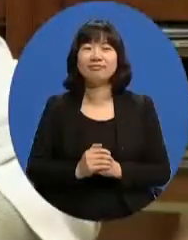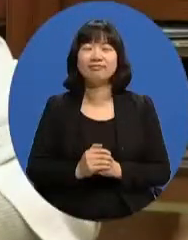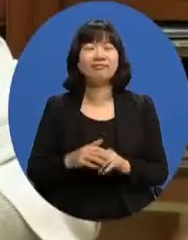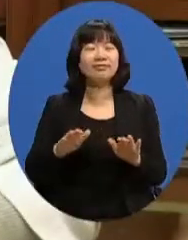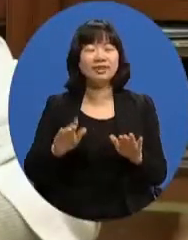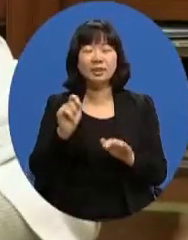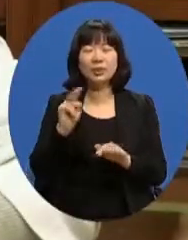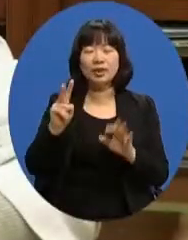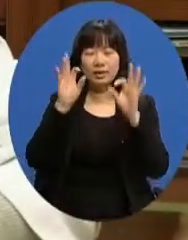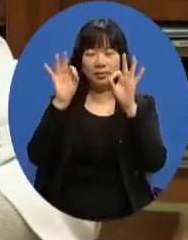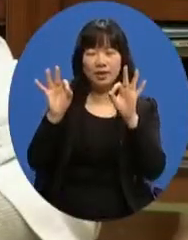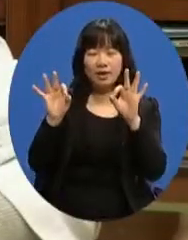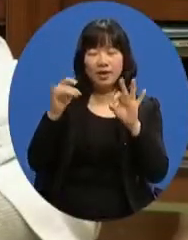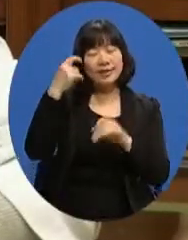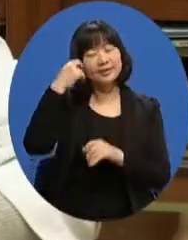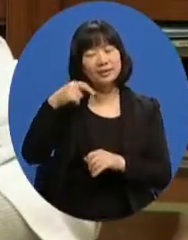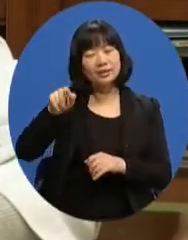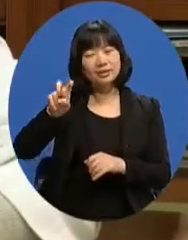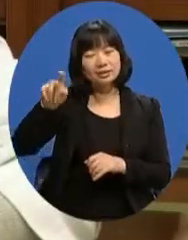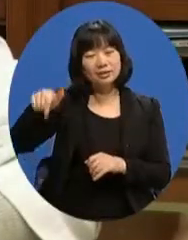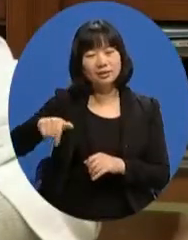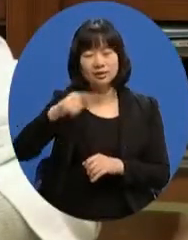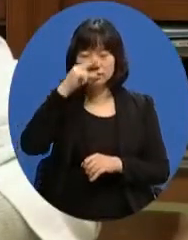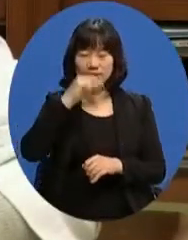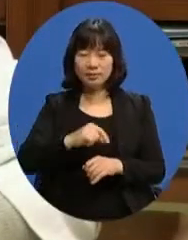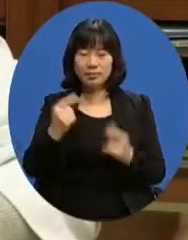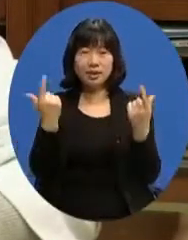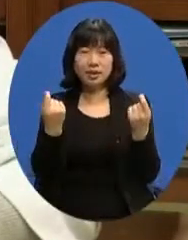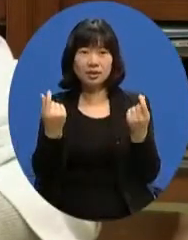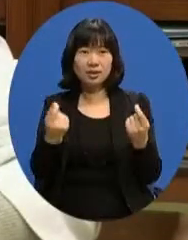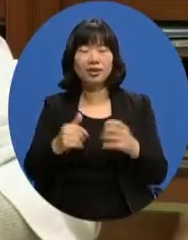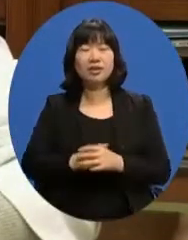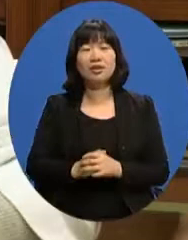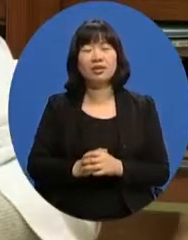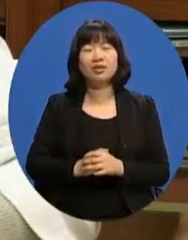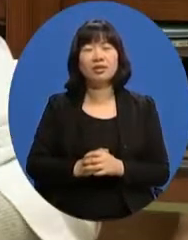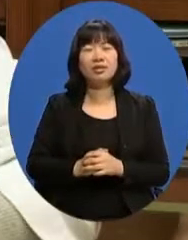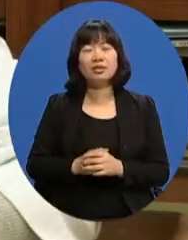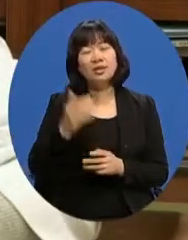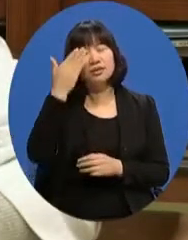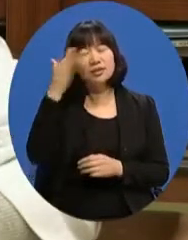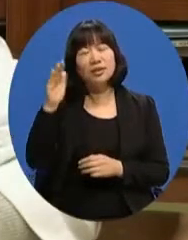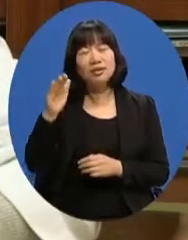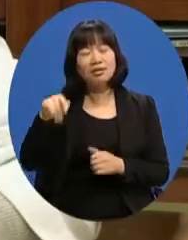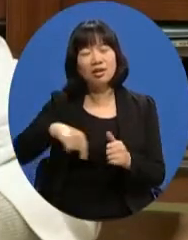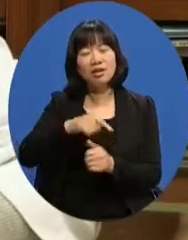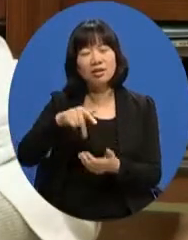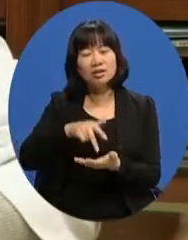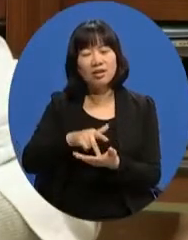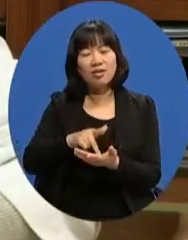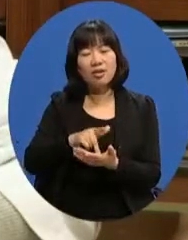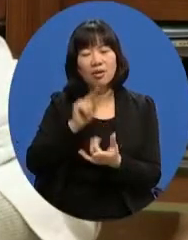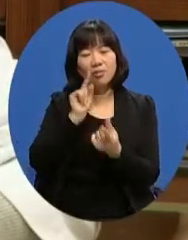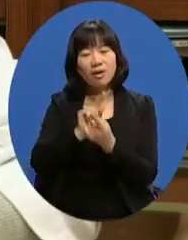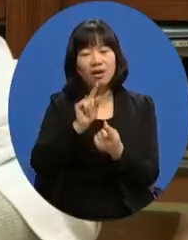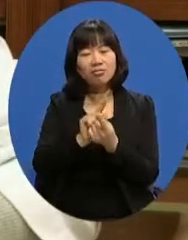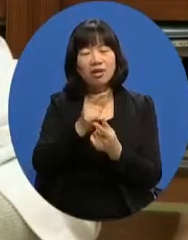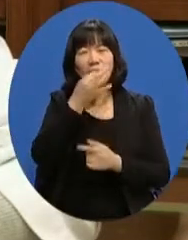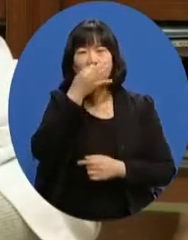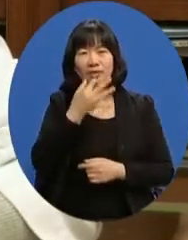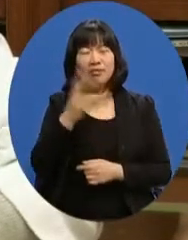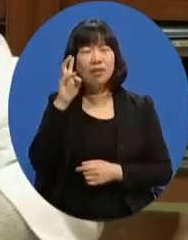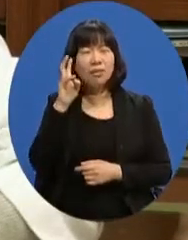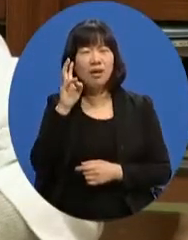제가 같은 경우에는 감각적으로 굉장히 좀 예민한 아이인 것 같거든요. 그래서 낯선 자극을 받아들이는 게 굉장히 힘든